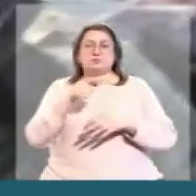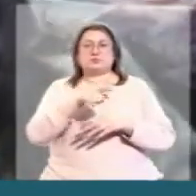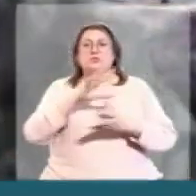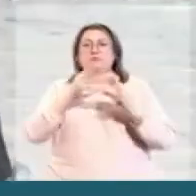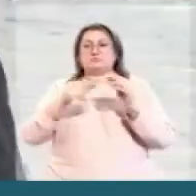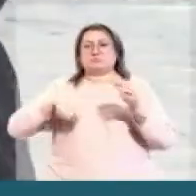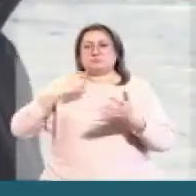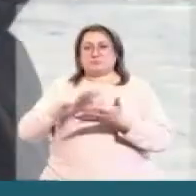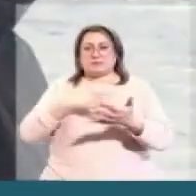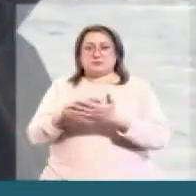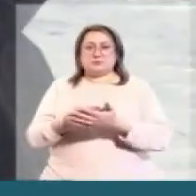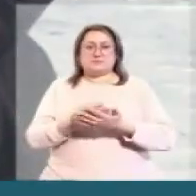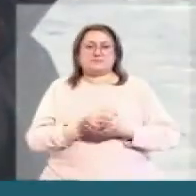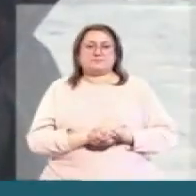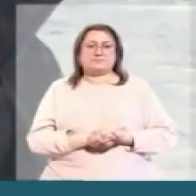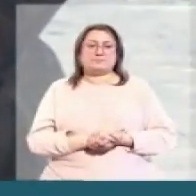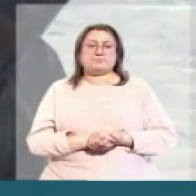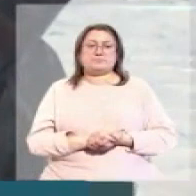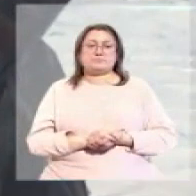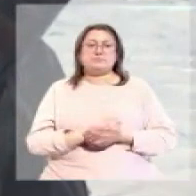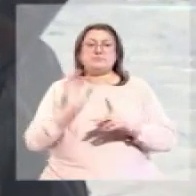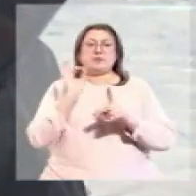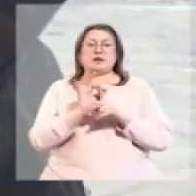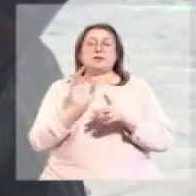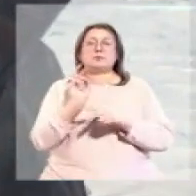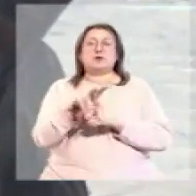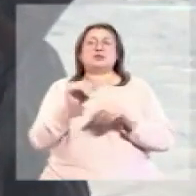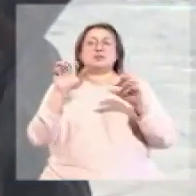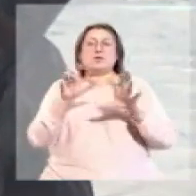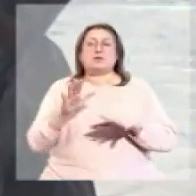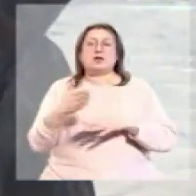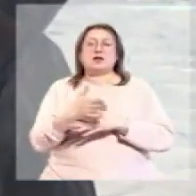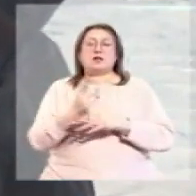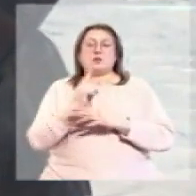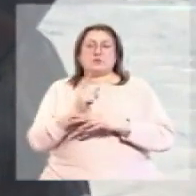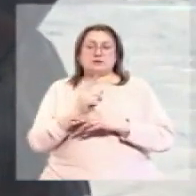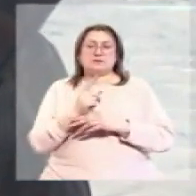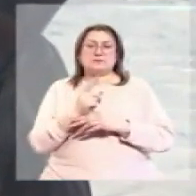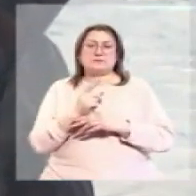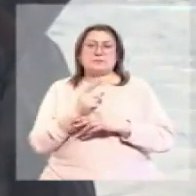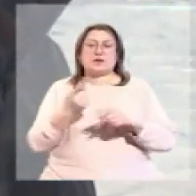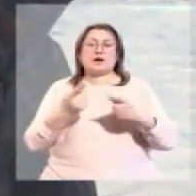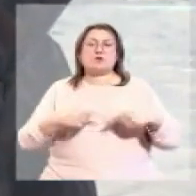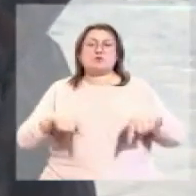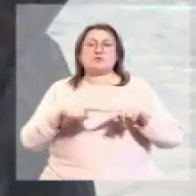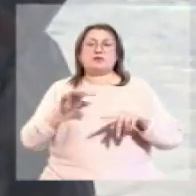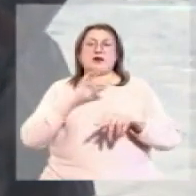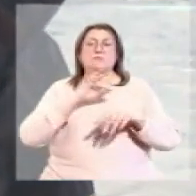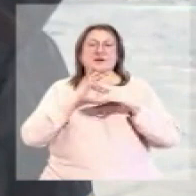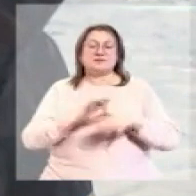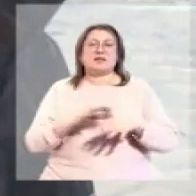общего ущерба. В целях пресечения незаконного лова рыбных ресурсов организована работа,